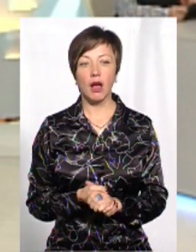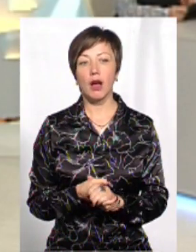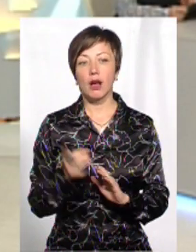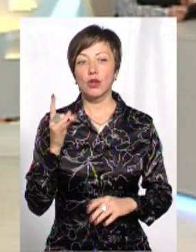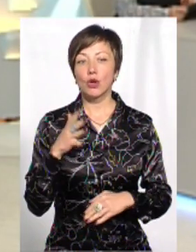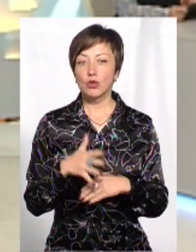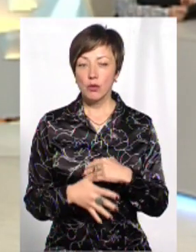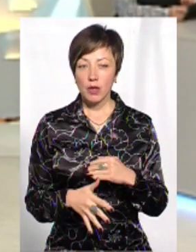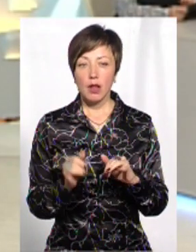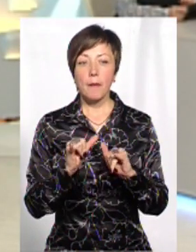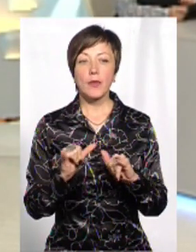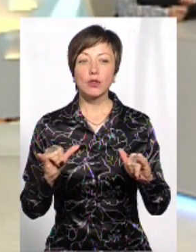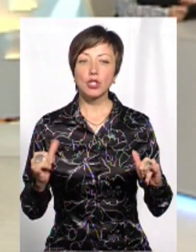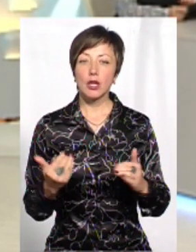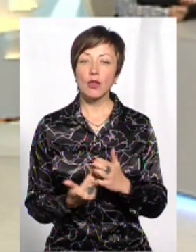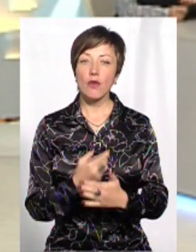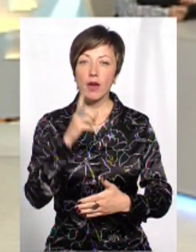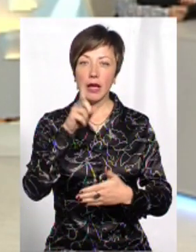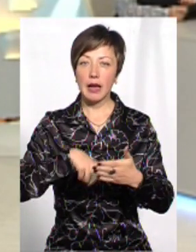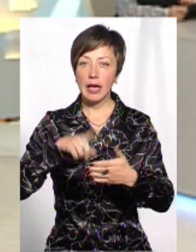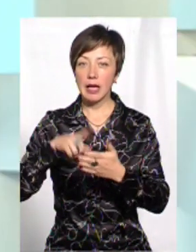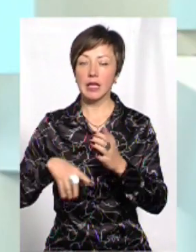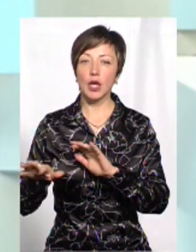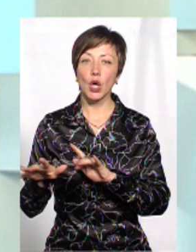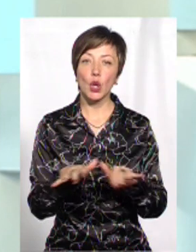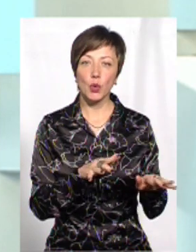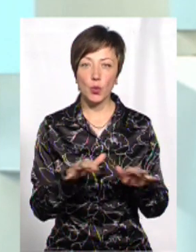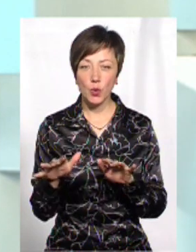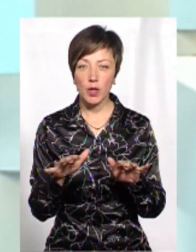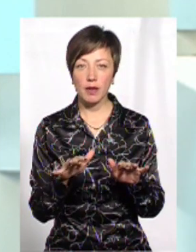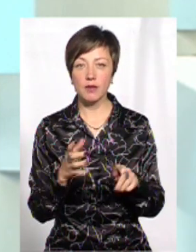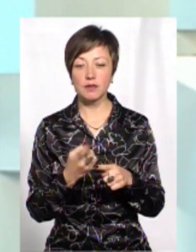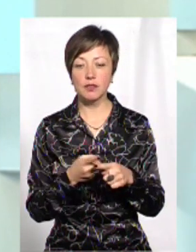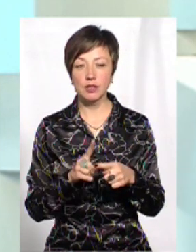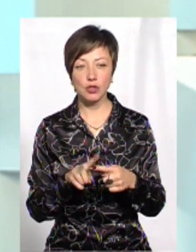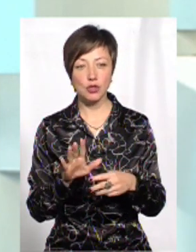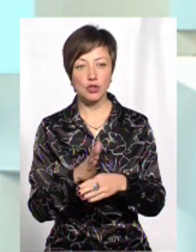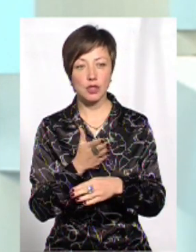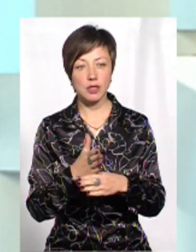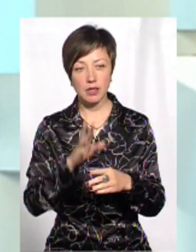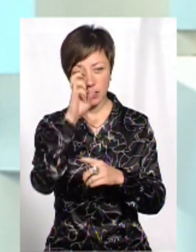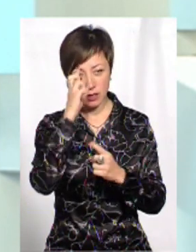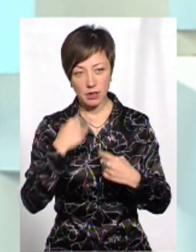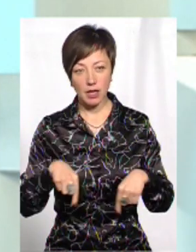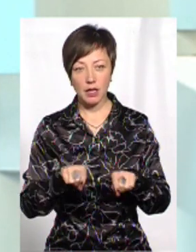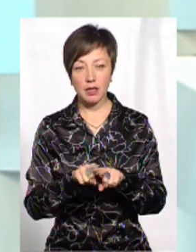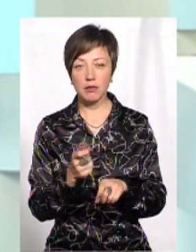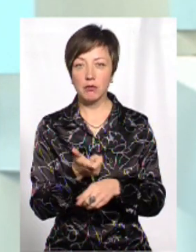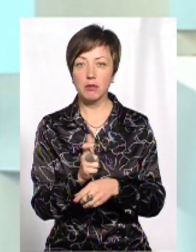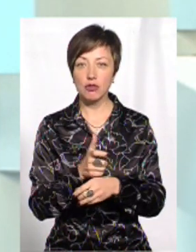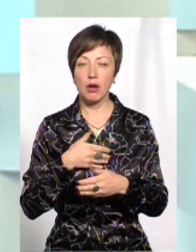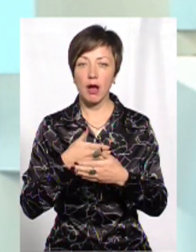Зрозуміло, поширення нових релігійних рухів у цій частині країни було більш